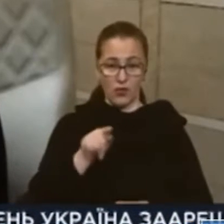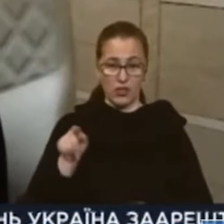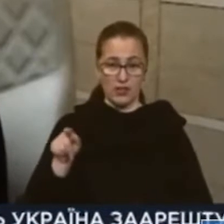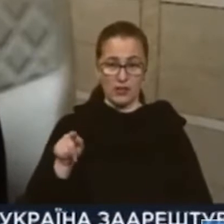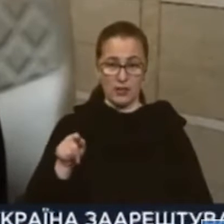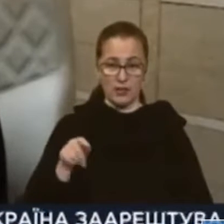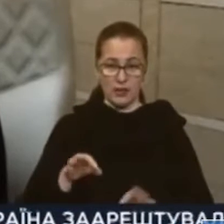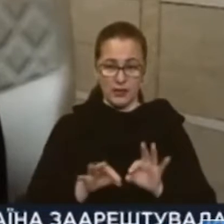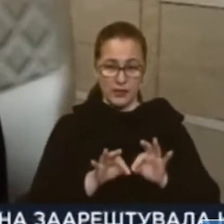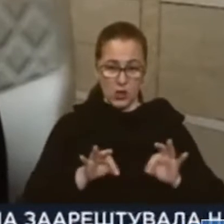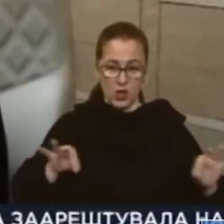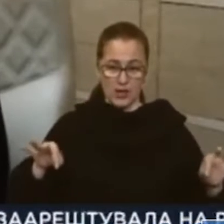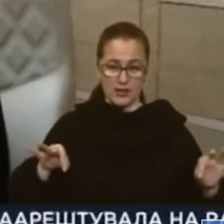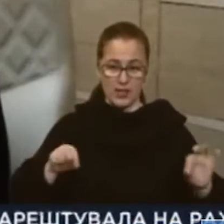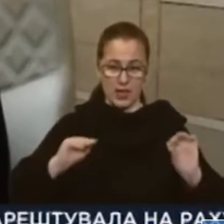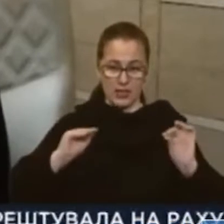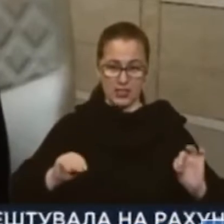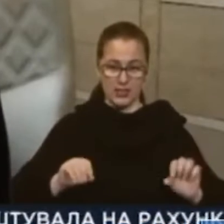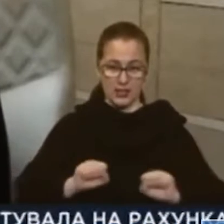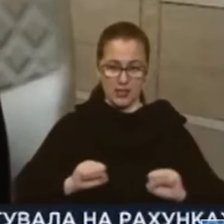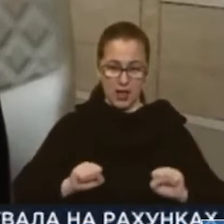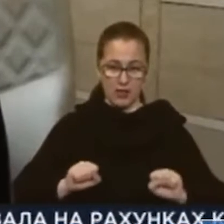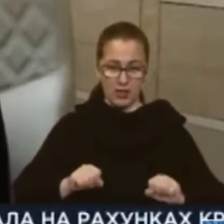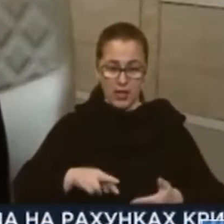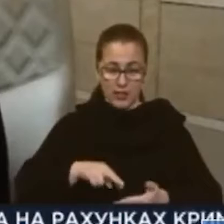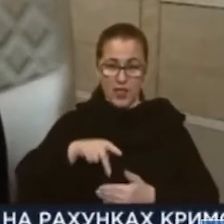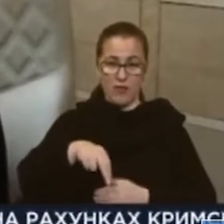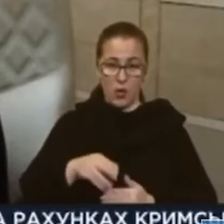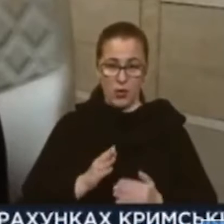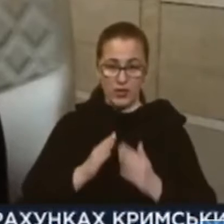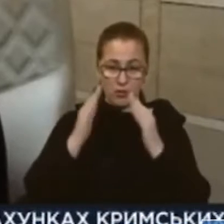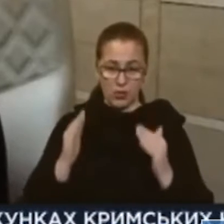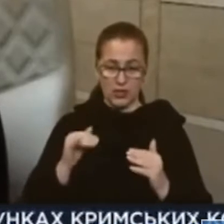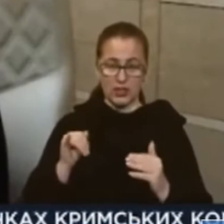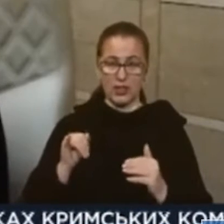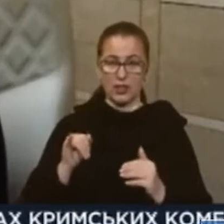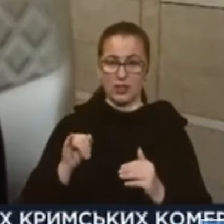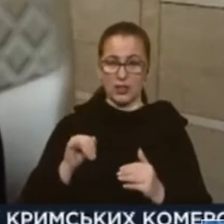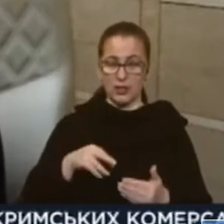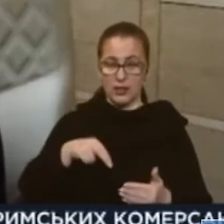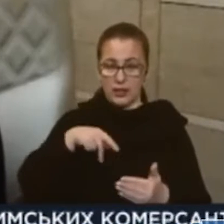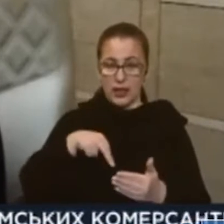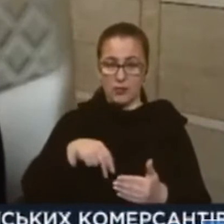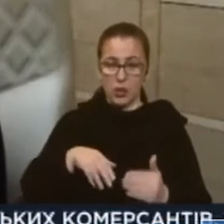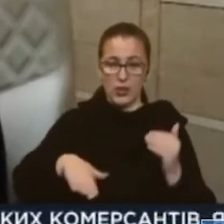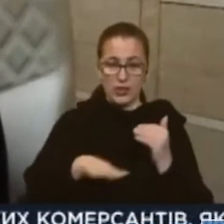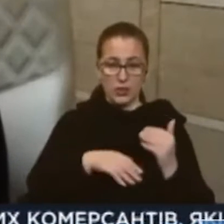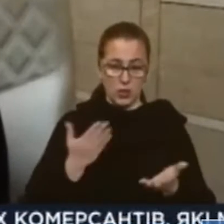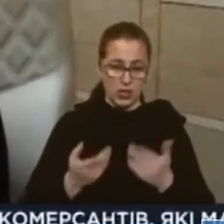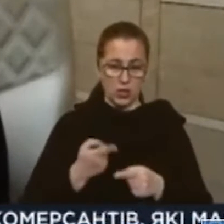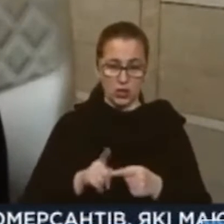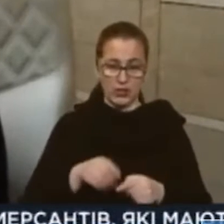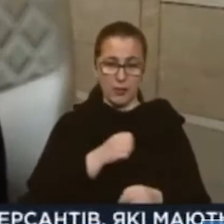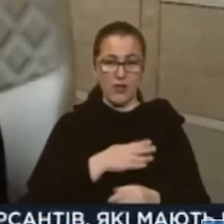виставляли розтяжки. Розтяжки виставлялися як на вході в будинки, як на вході, на підході до території, якщо це